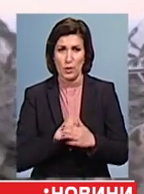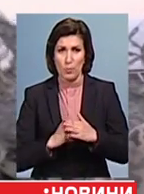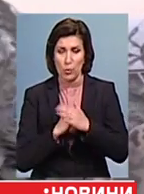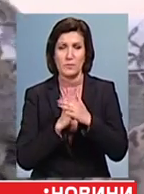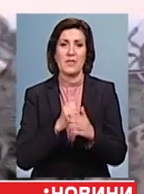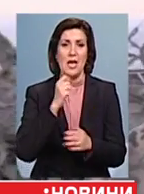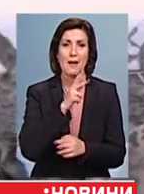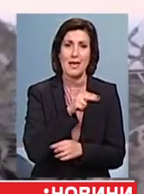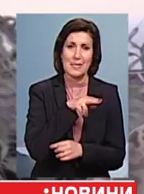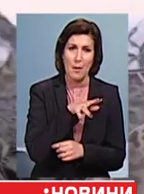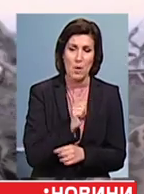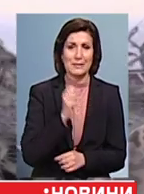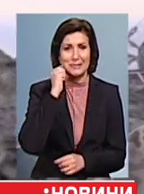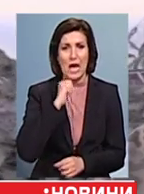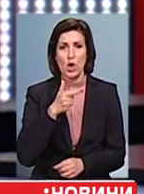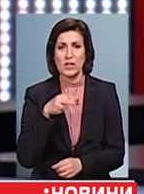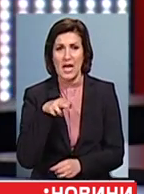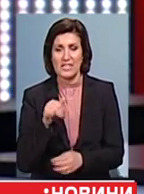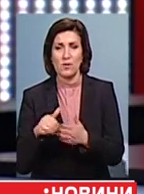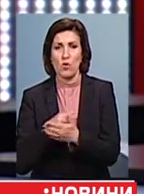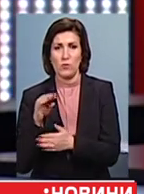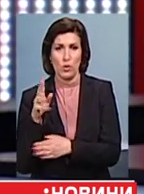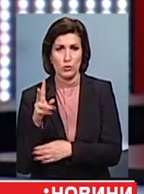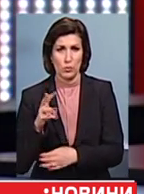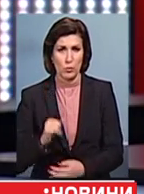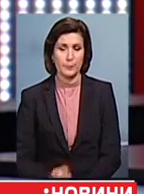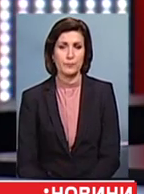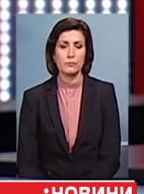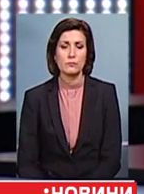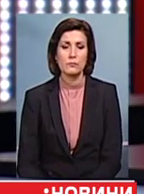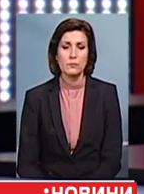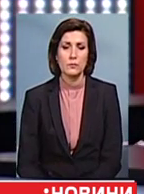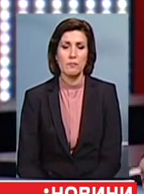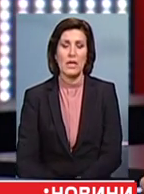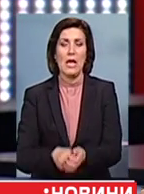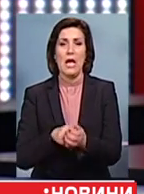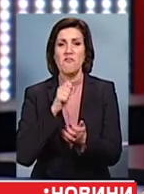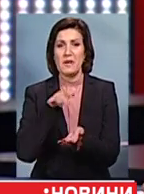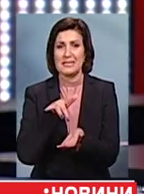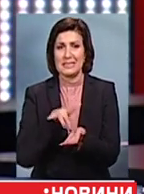Кодеми, Старогнатівки та Новогригорівки. І у прес-центрі